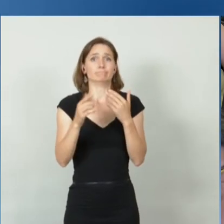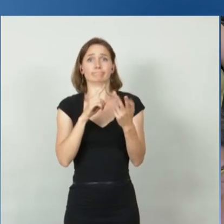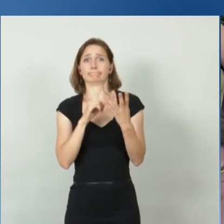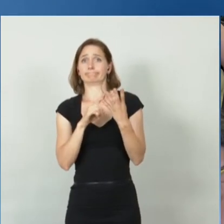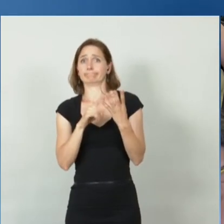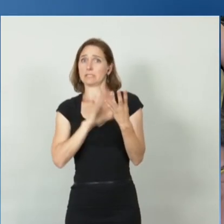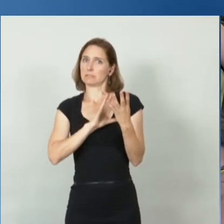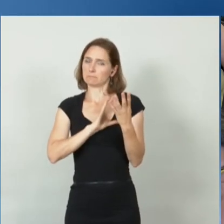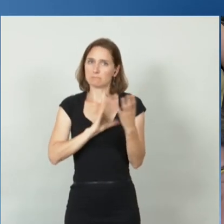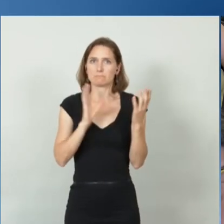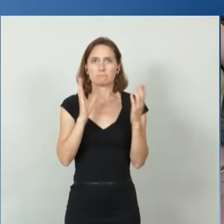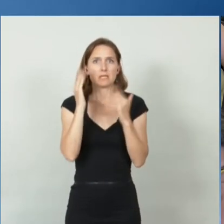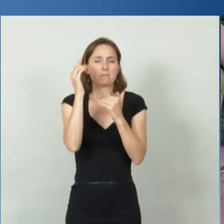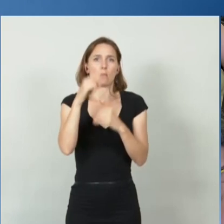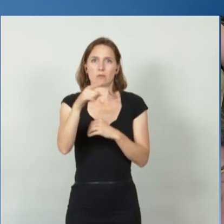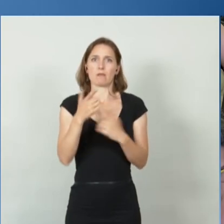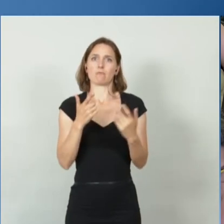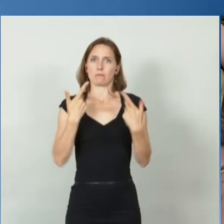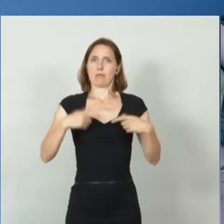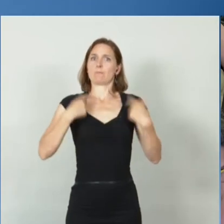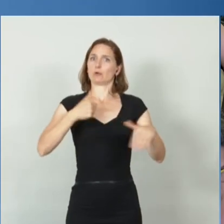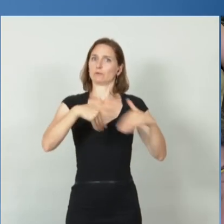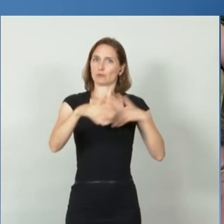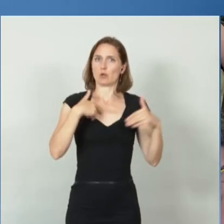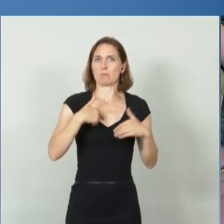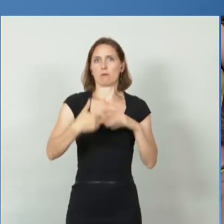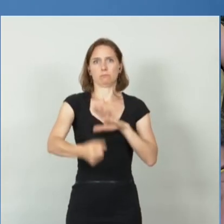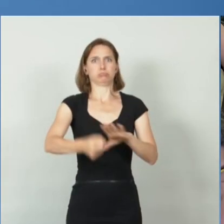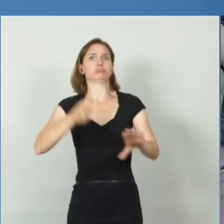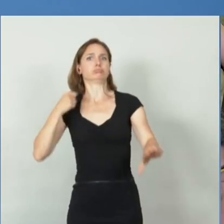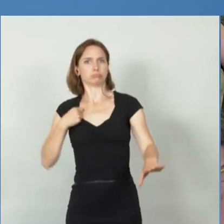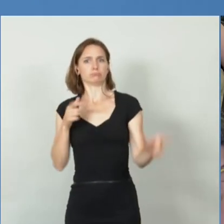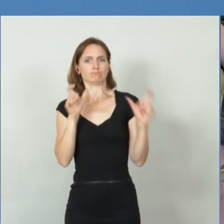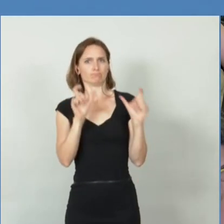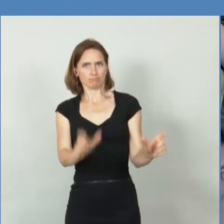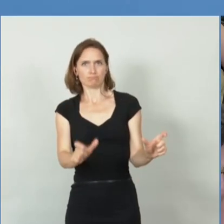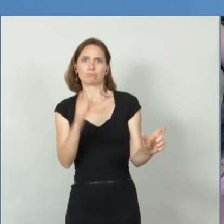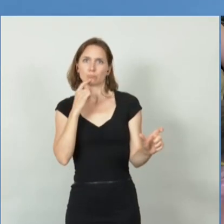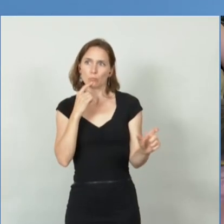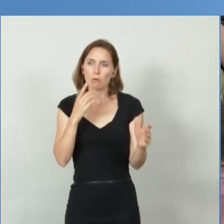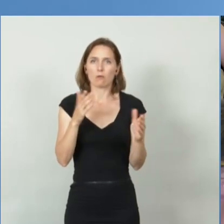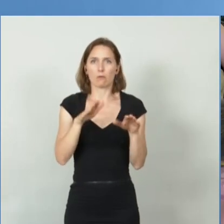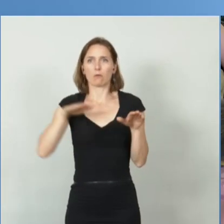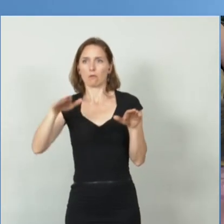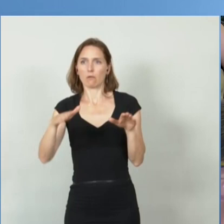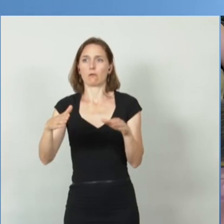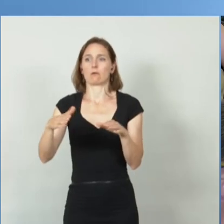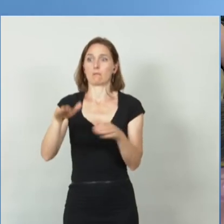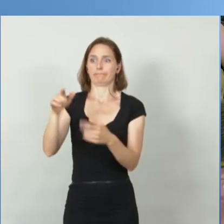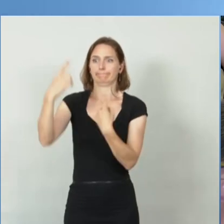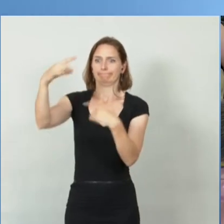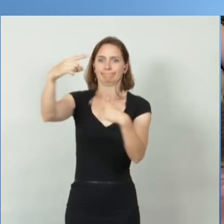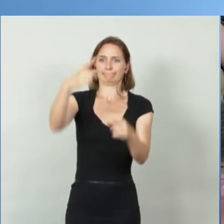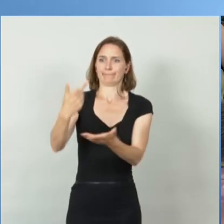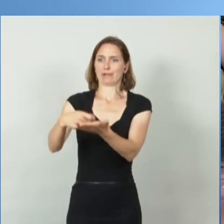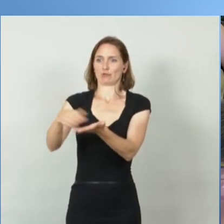de faire peser de nouvelles dettes et prélèvements sur le dos de nos concitoyens d'une part et pour reconstruire notre capacité de financement de l'autre un demi mandat ne